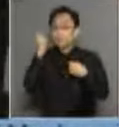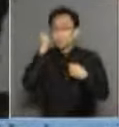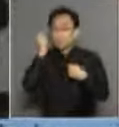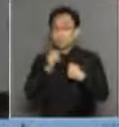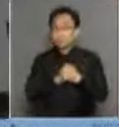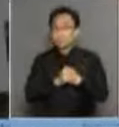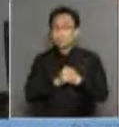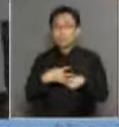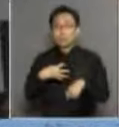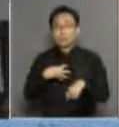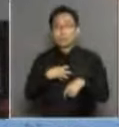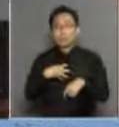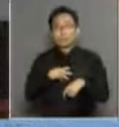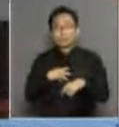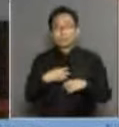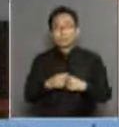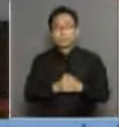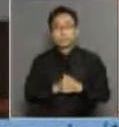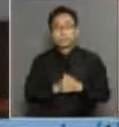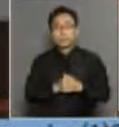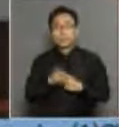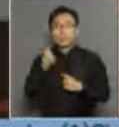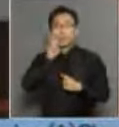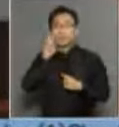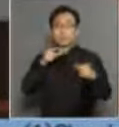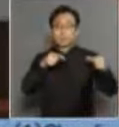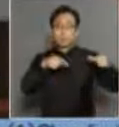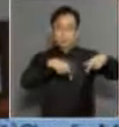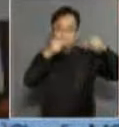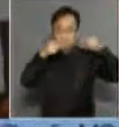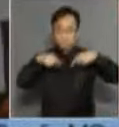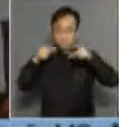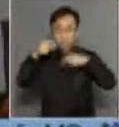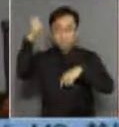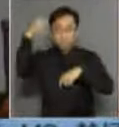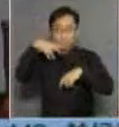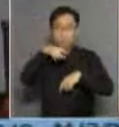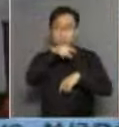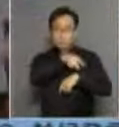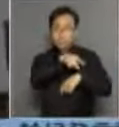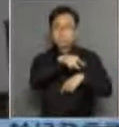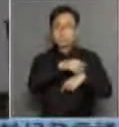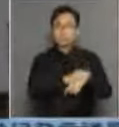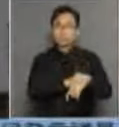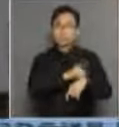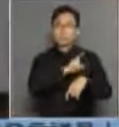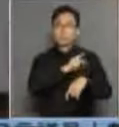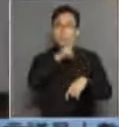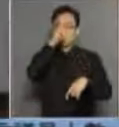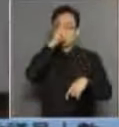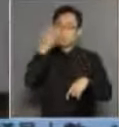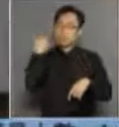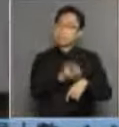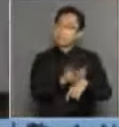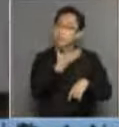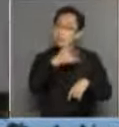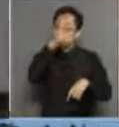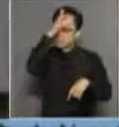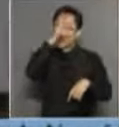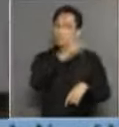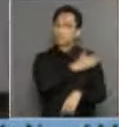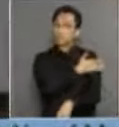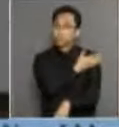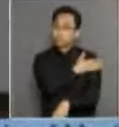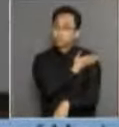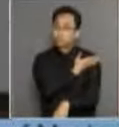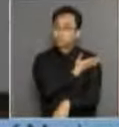我會好擔心，好似林煥光呢啲咁嘅人，佢出身自政務官，做政務官